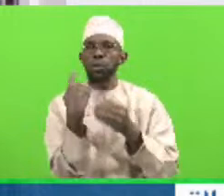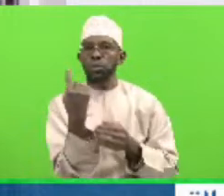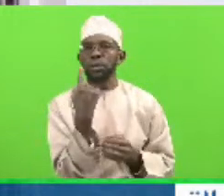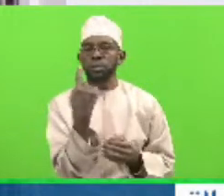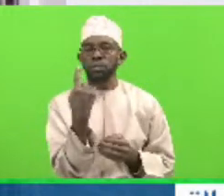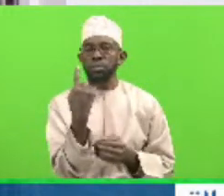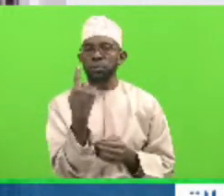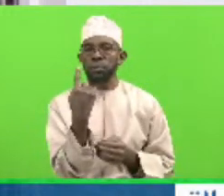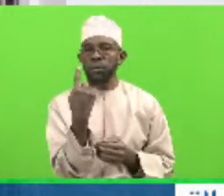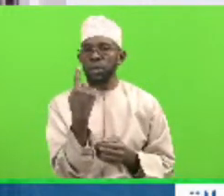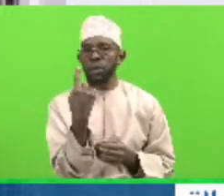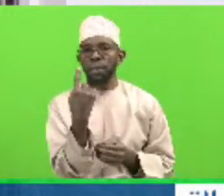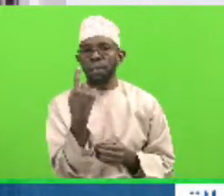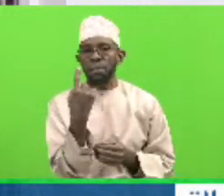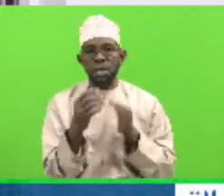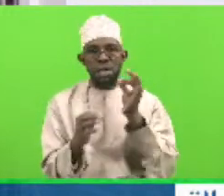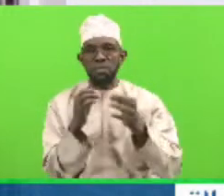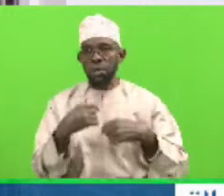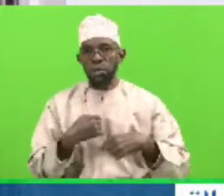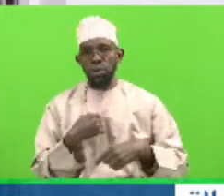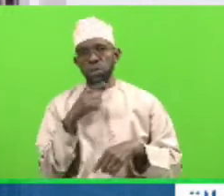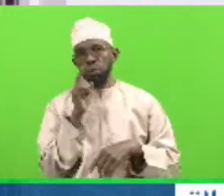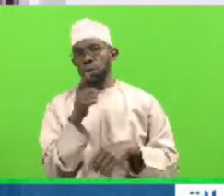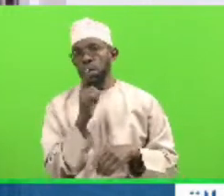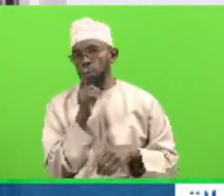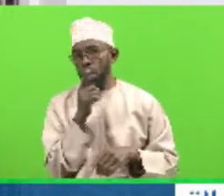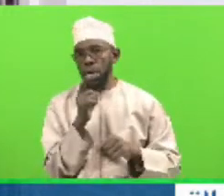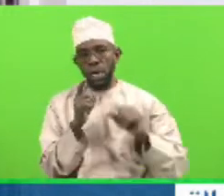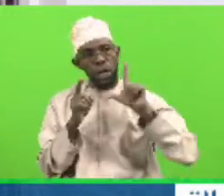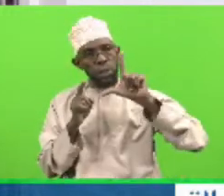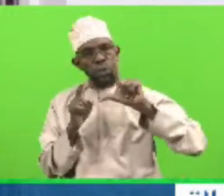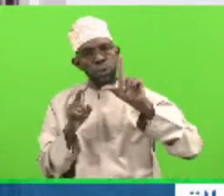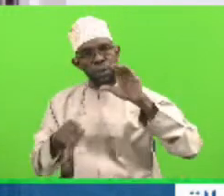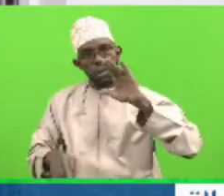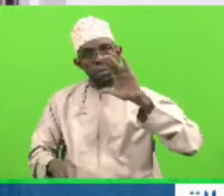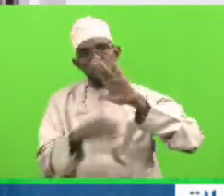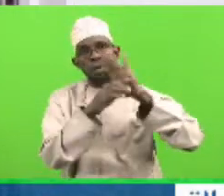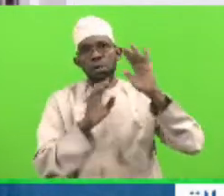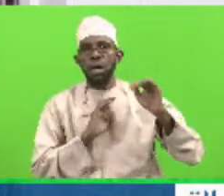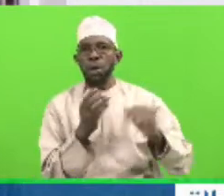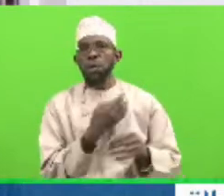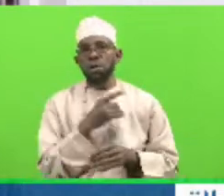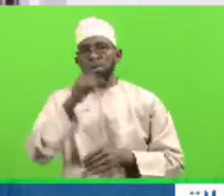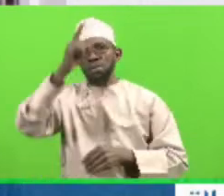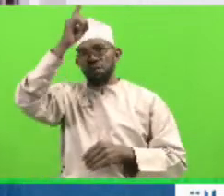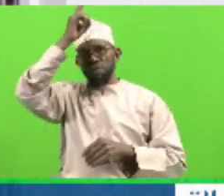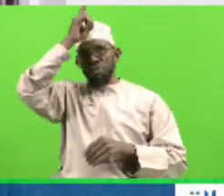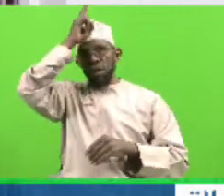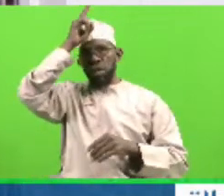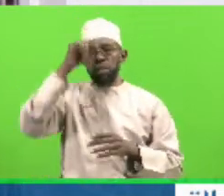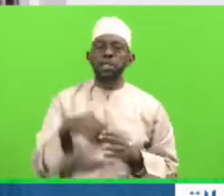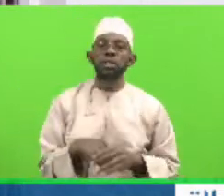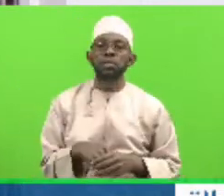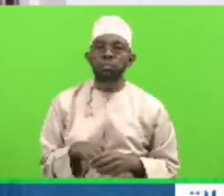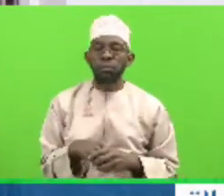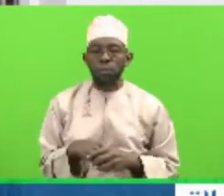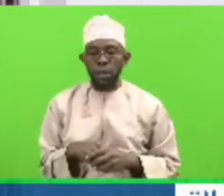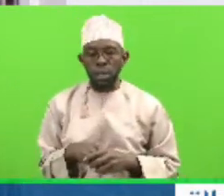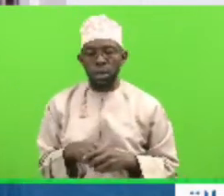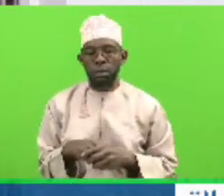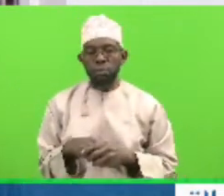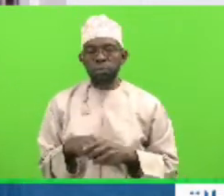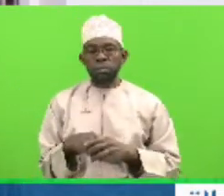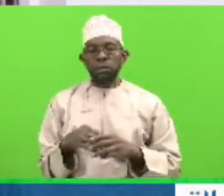قالوا: لئن لم تنتهي يا لوط لتكونن من المخرجين. ولقد تمادوا في